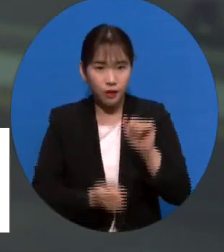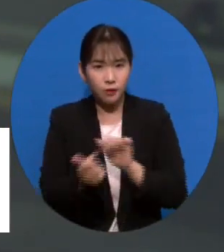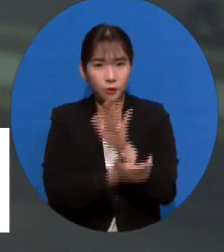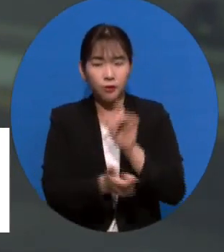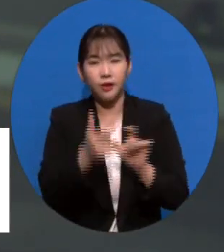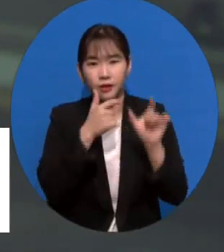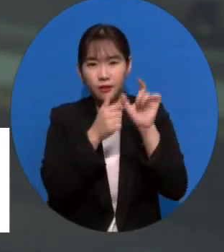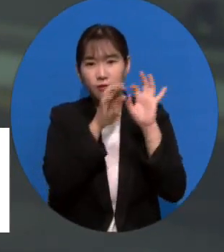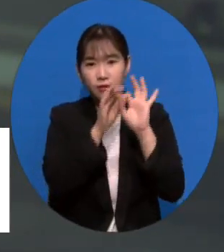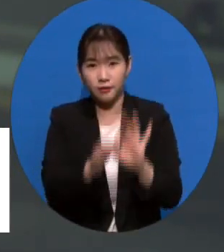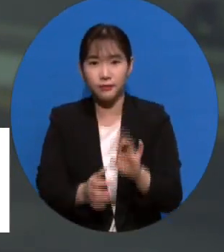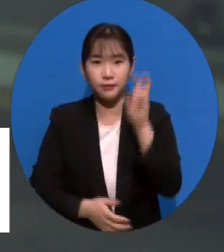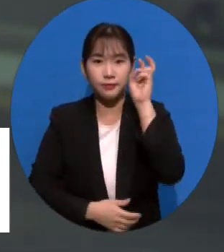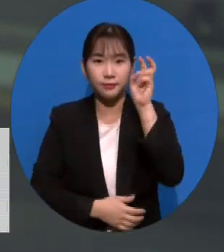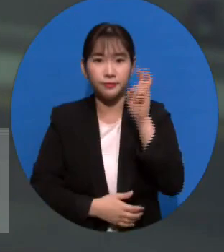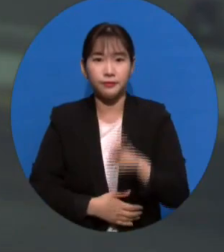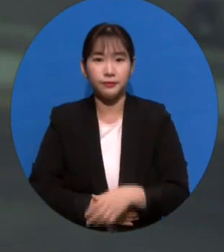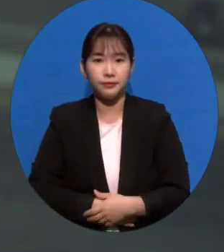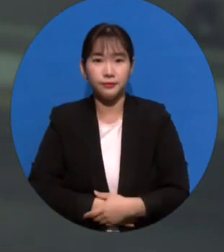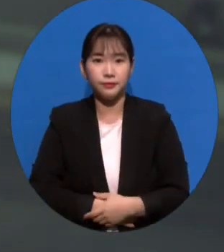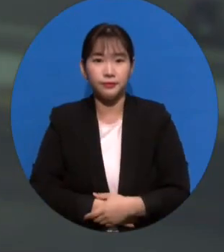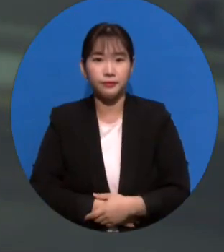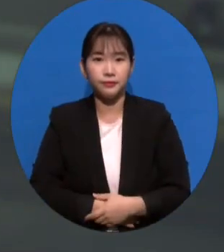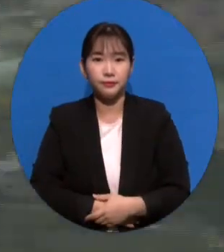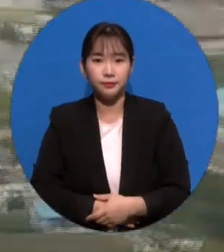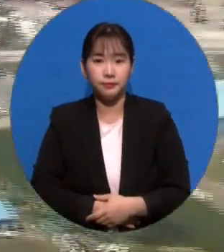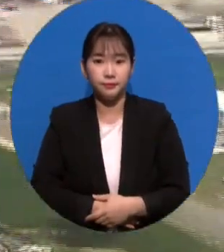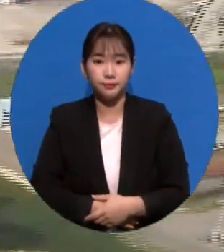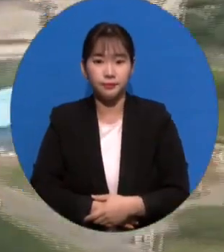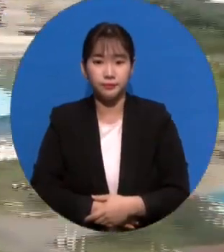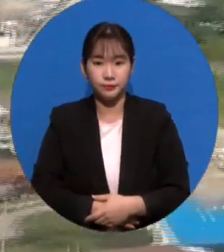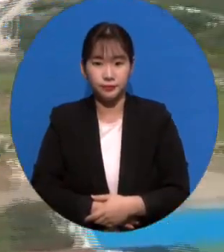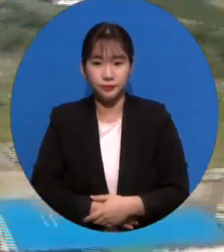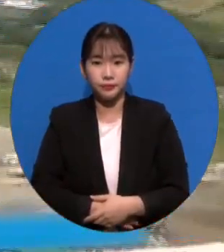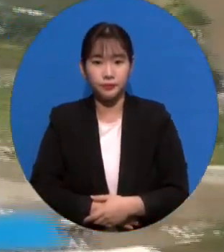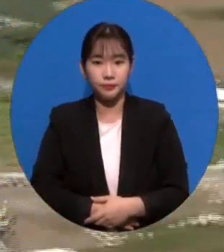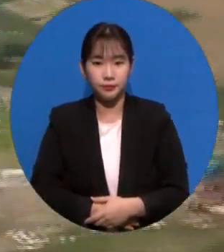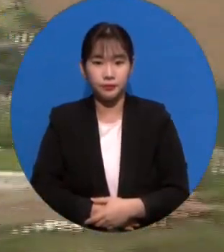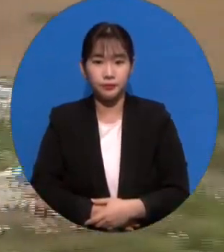논란은 불가피해 보입니다. 양현승 기자가 취재했습니다.